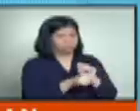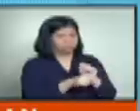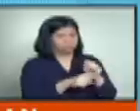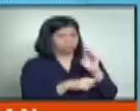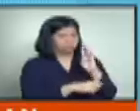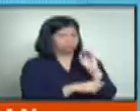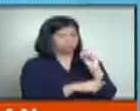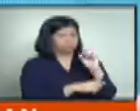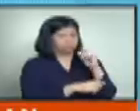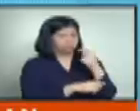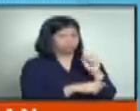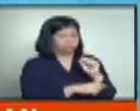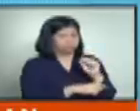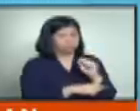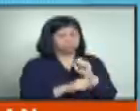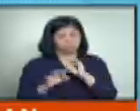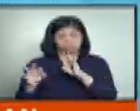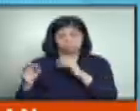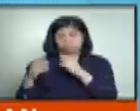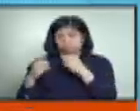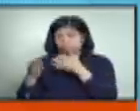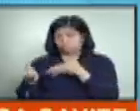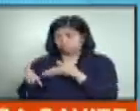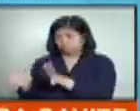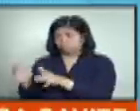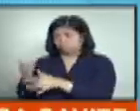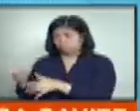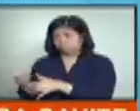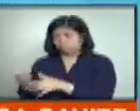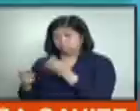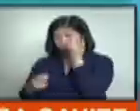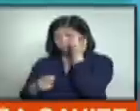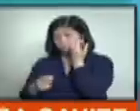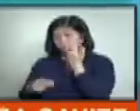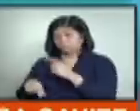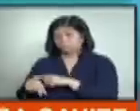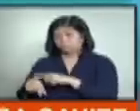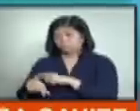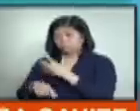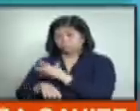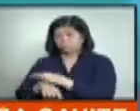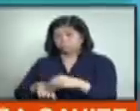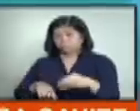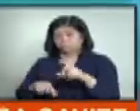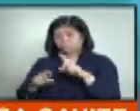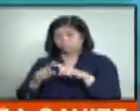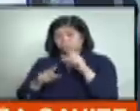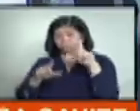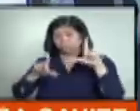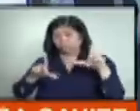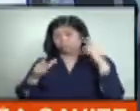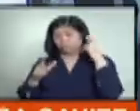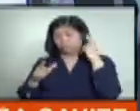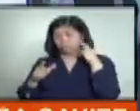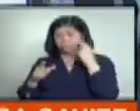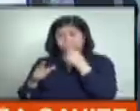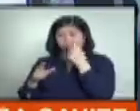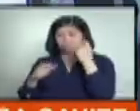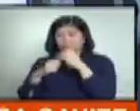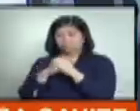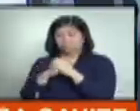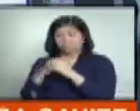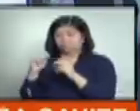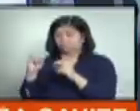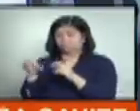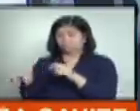bodega, alam mo, sir, tapos barracks. Kung pagbibigyan kita, kukulangin po yung aksyon sa tanghali hanggang sa mamaya pang wanted sa radyo. Yung sinungaling dahil, lang eh.